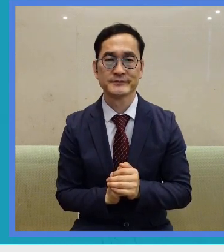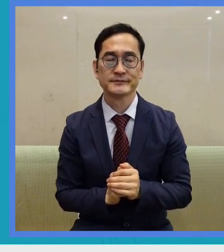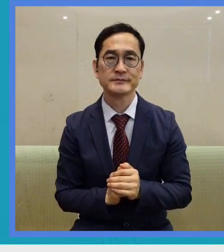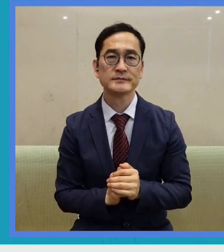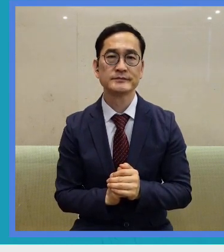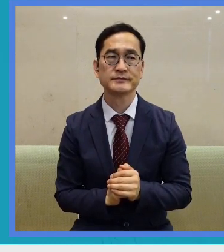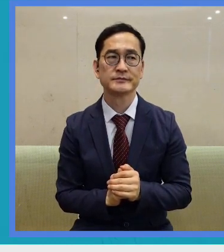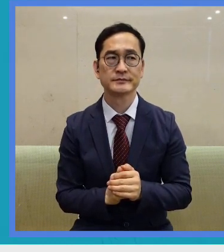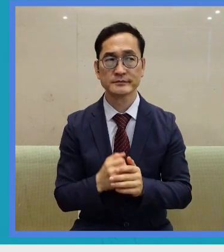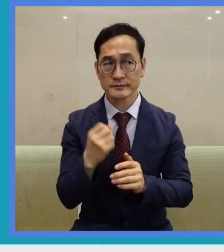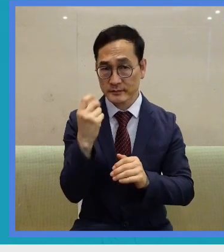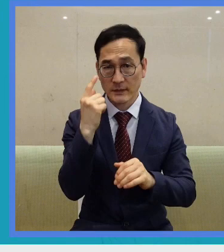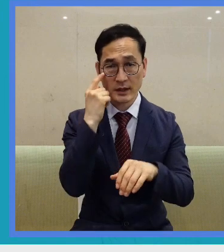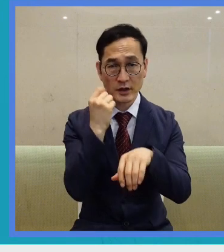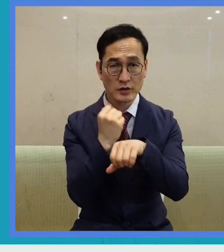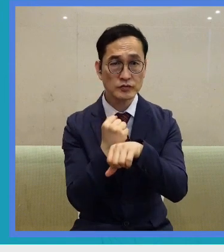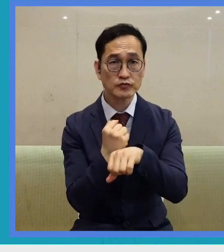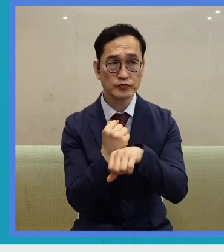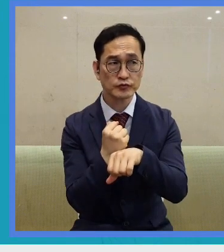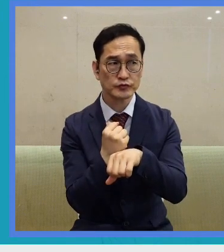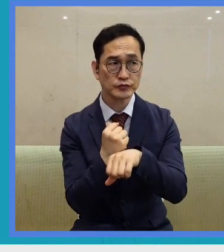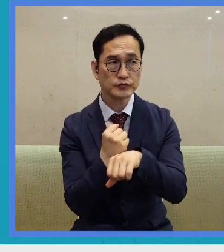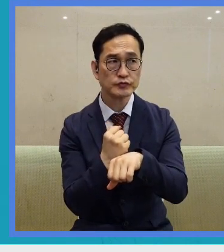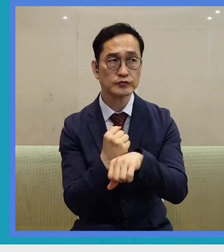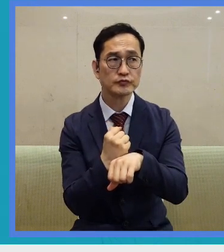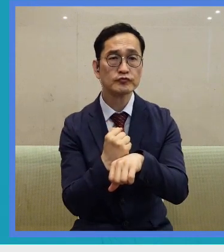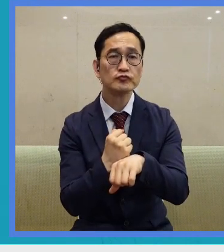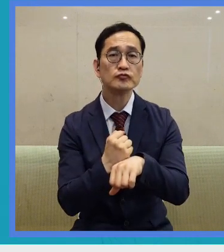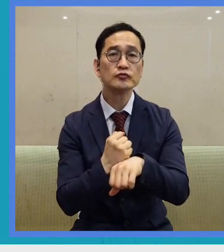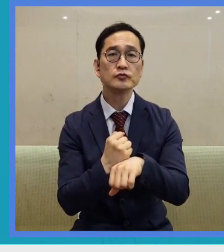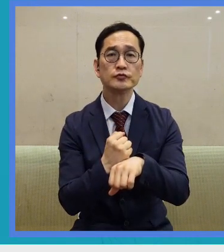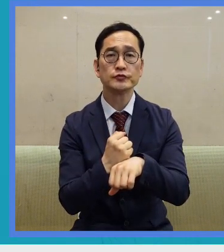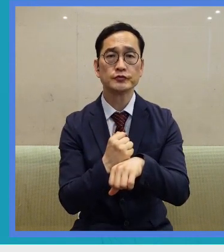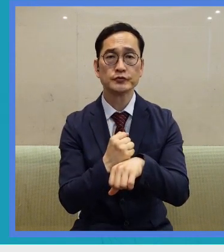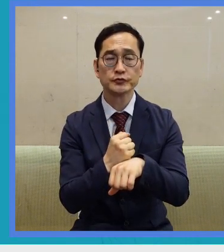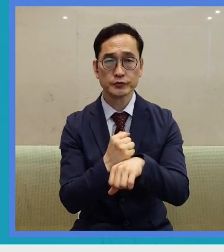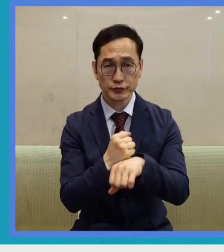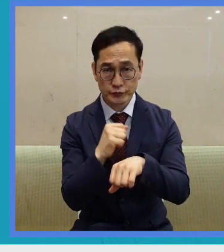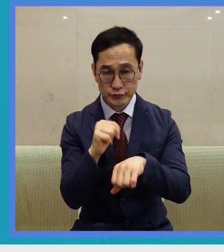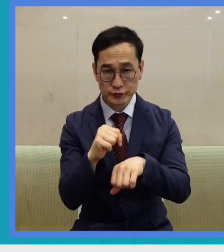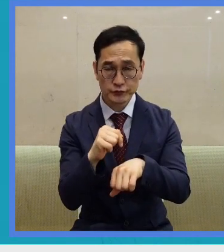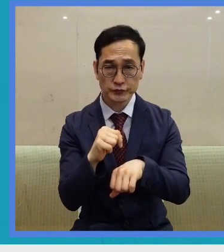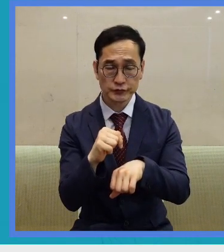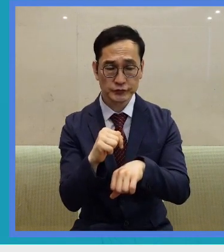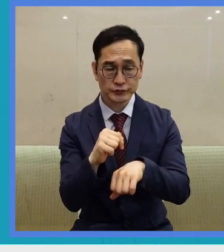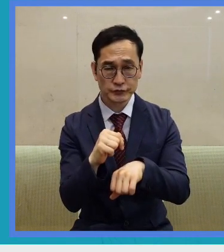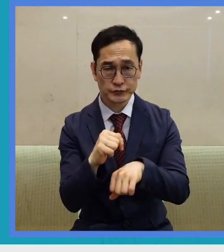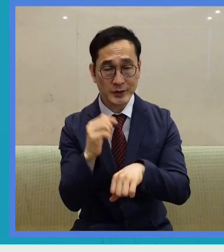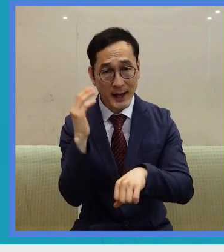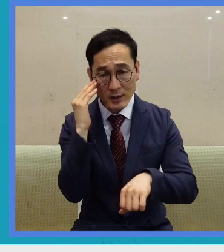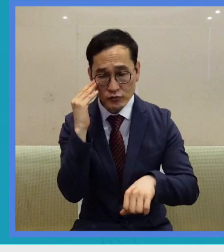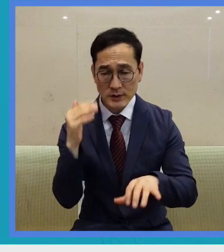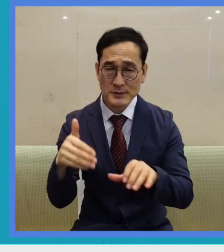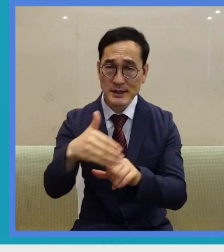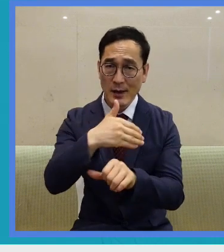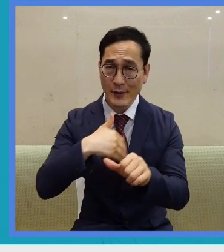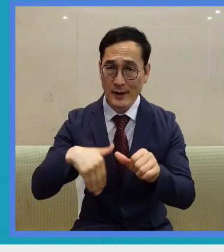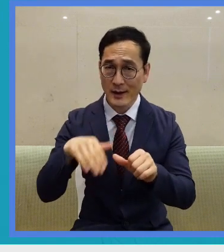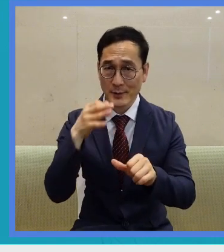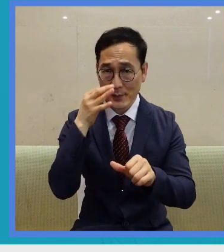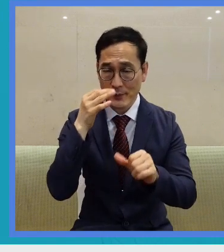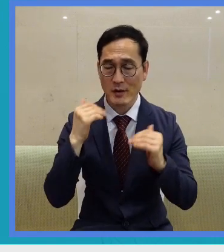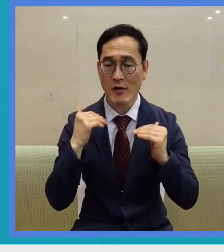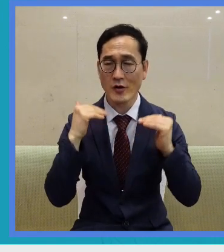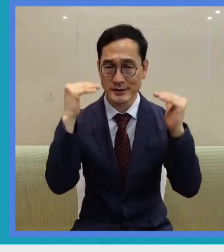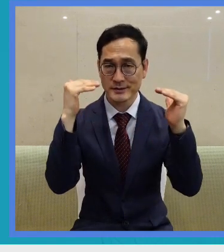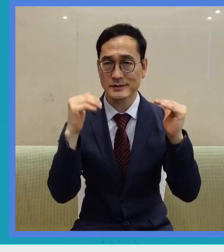그래서 본 연구지는 저희는 이제 선행 연구를 했고요. 우리나라의 과연 그러면은 상태는 어떤지에 대해서, 이것은 이제 성인을 대상으로